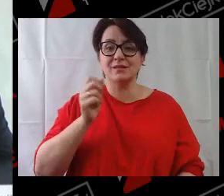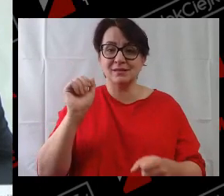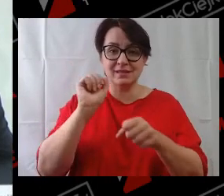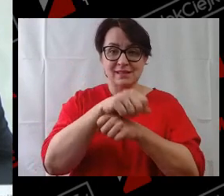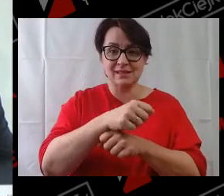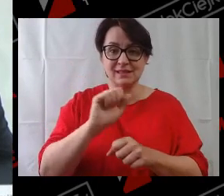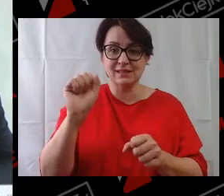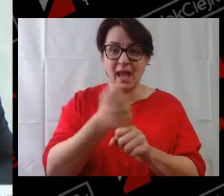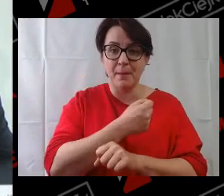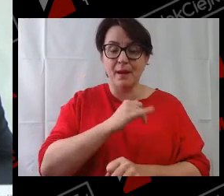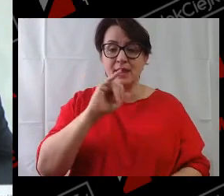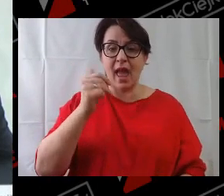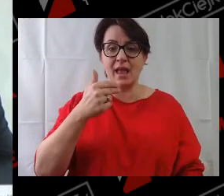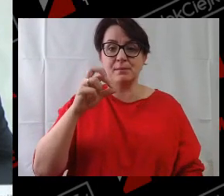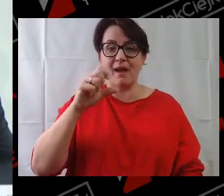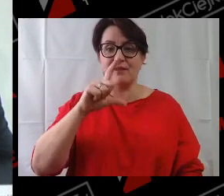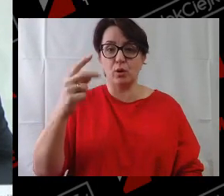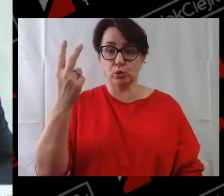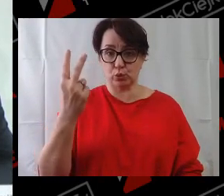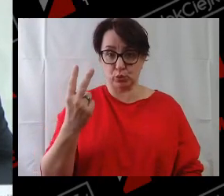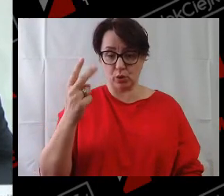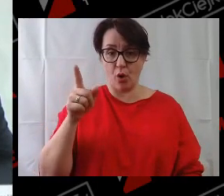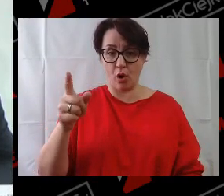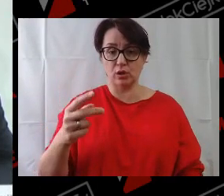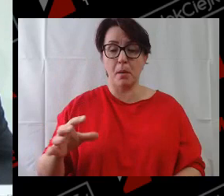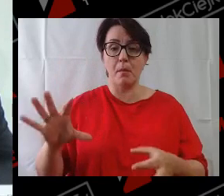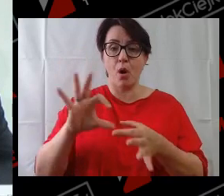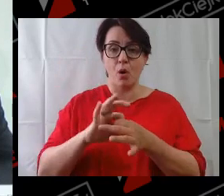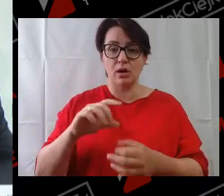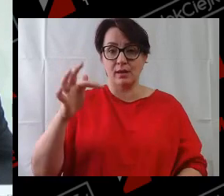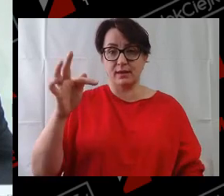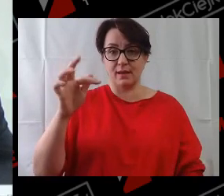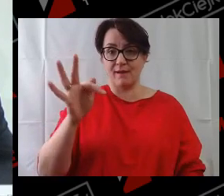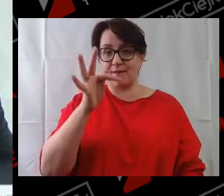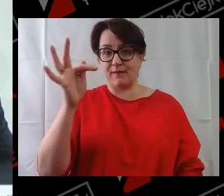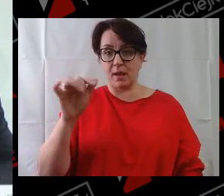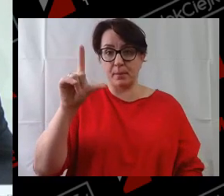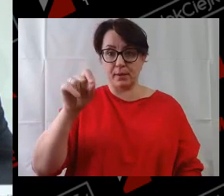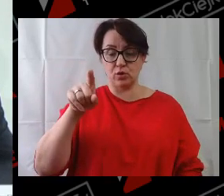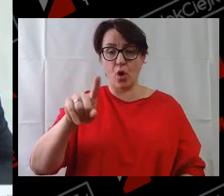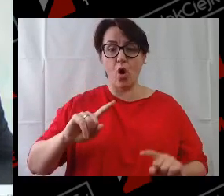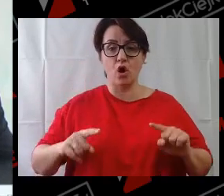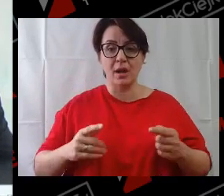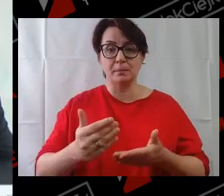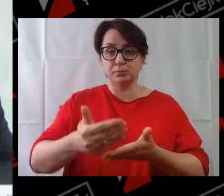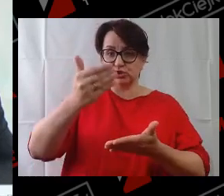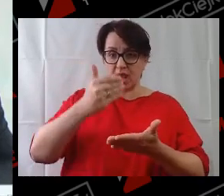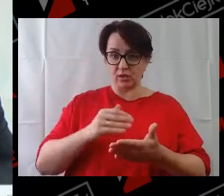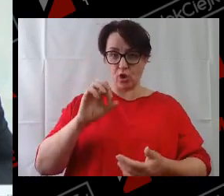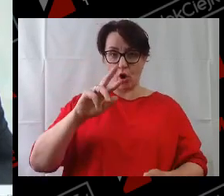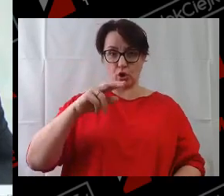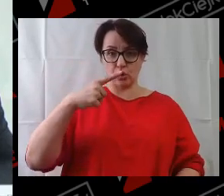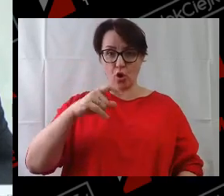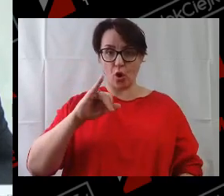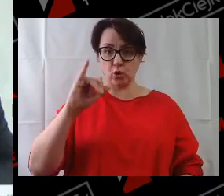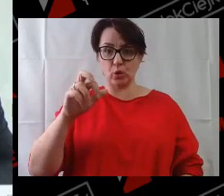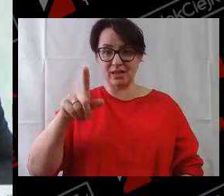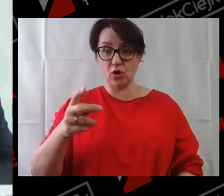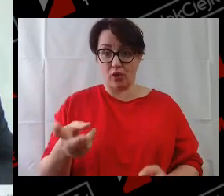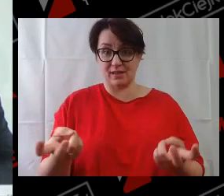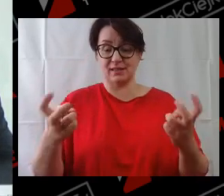II związane z temu jfp organizacji która poprzedza Ordo iuris to jest założycielką ordoiuris.pl